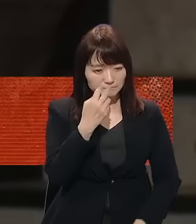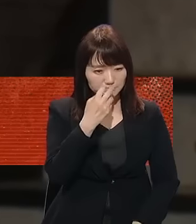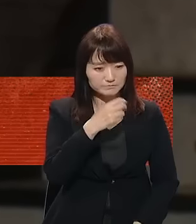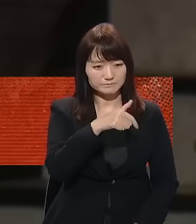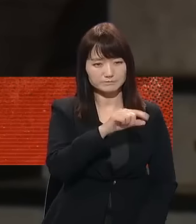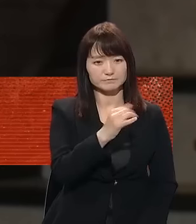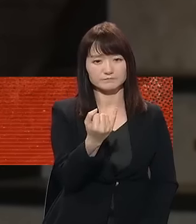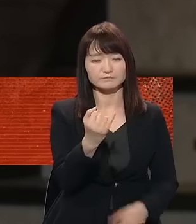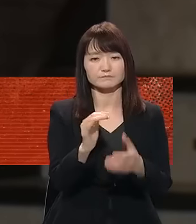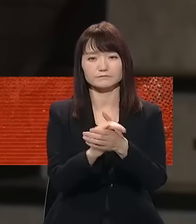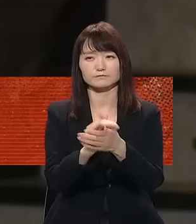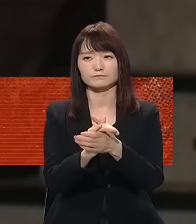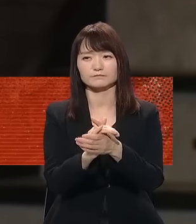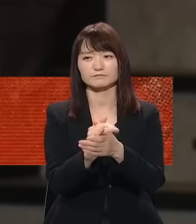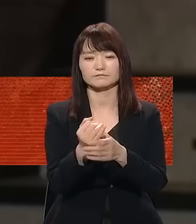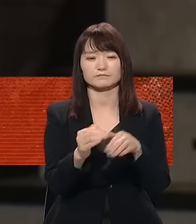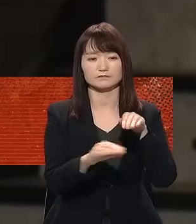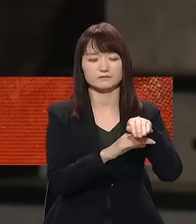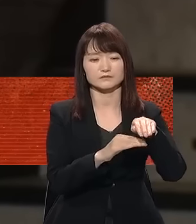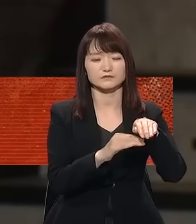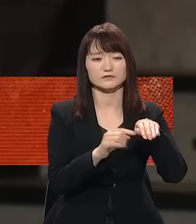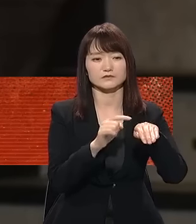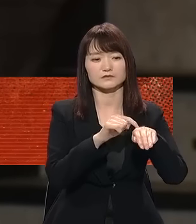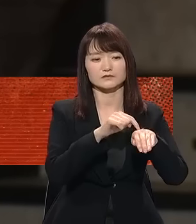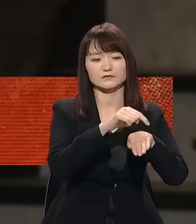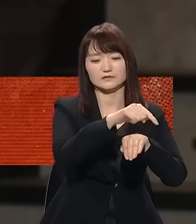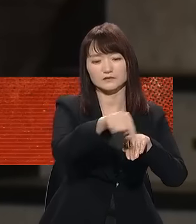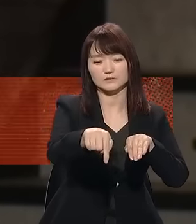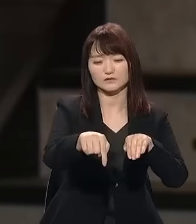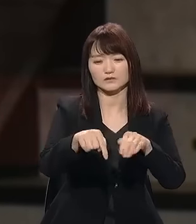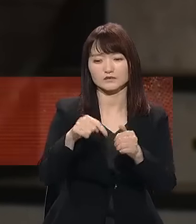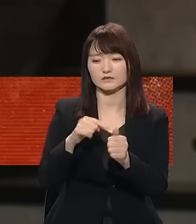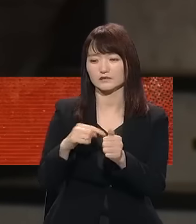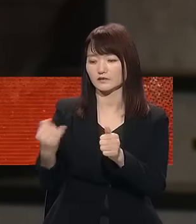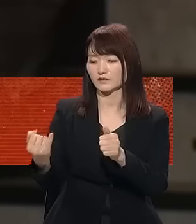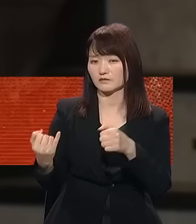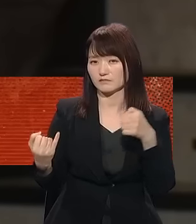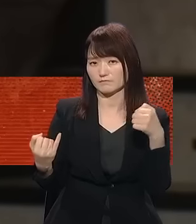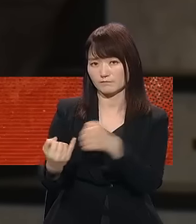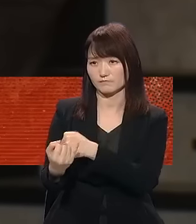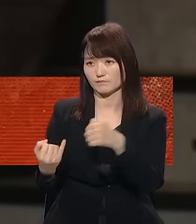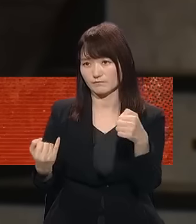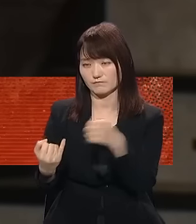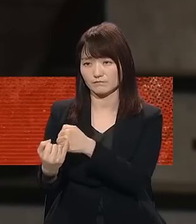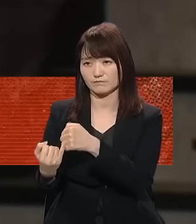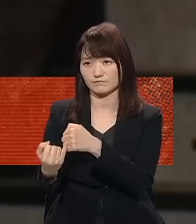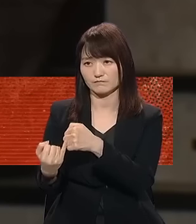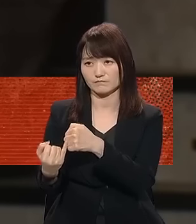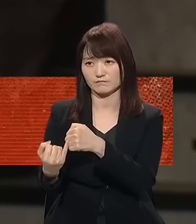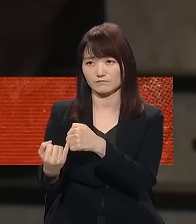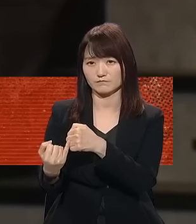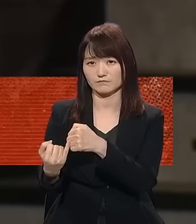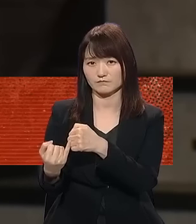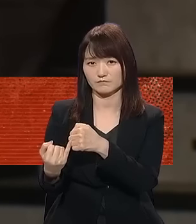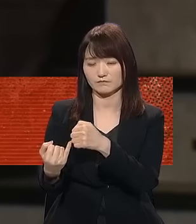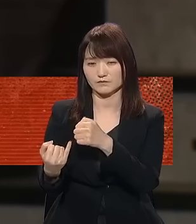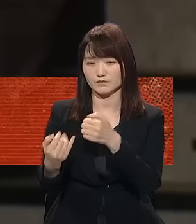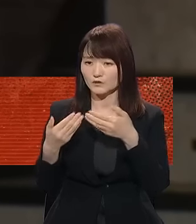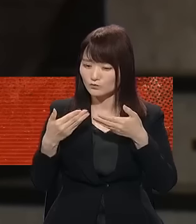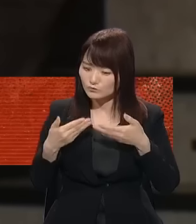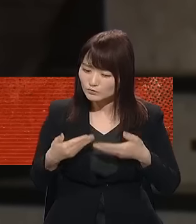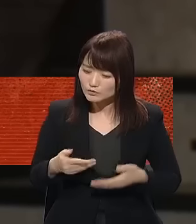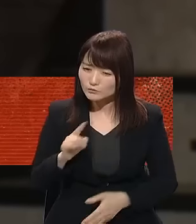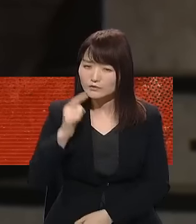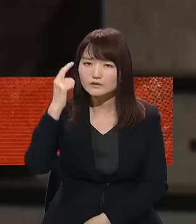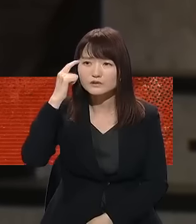친구에 따르면 차 밖에서 권씨가 피해자를 갖다가 폭행했다 그러지 않습니까 근데 순간적으로 좀 조용해져서 뭐라고